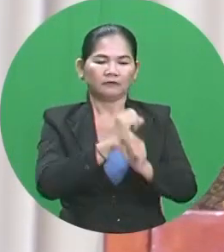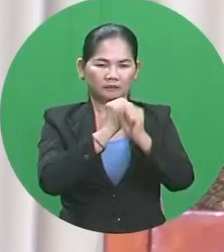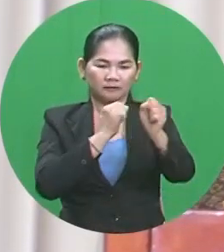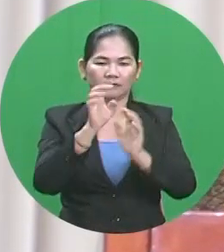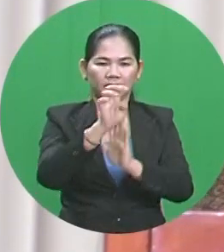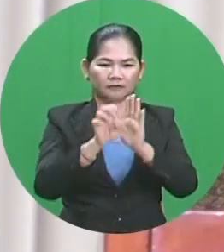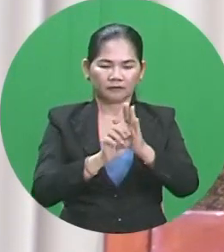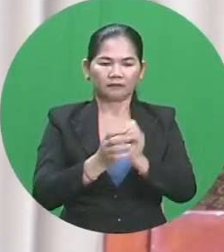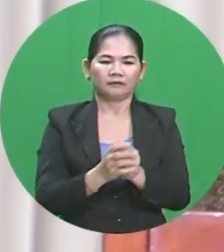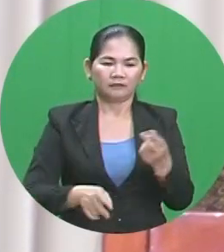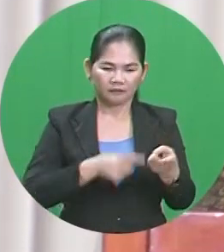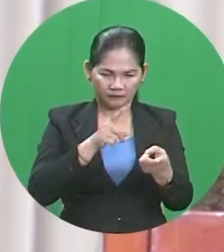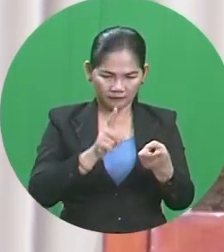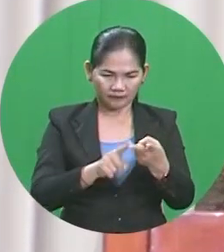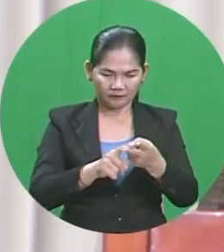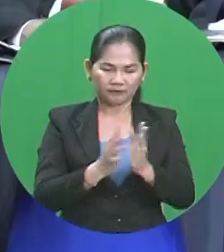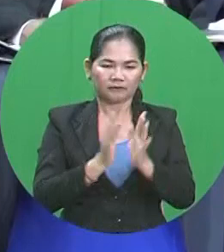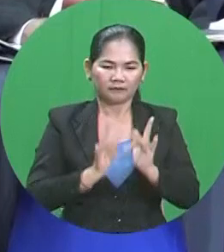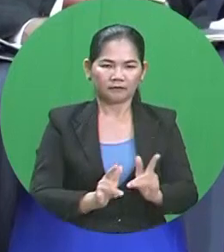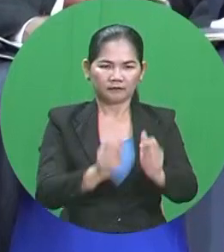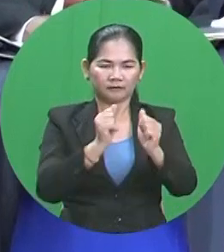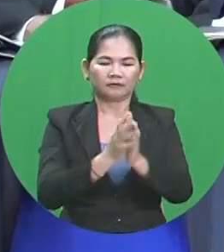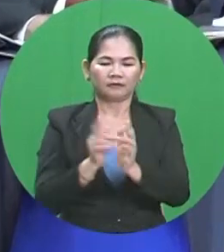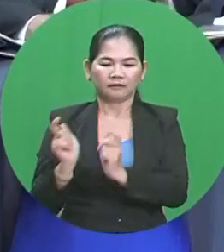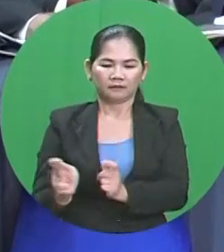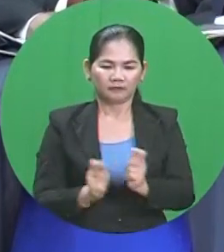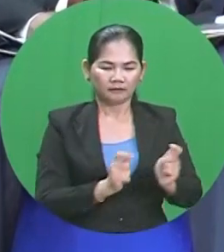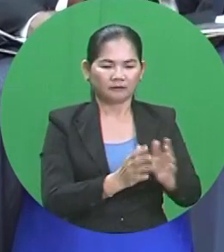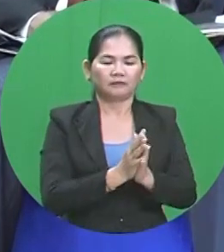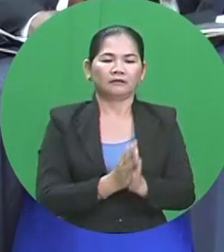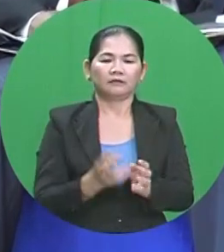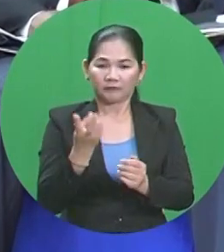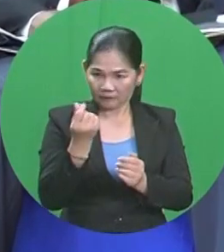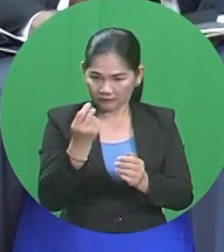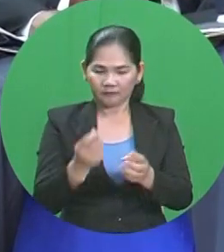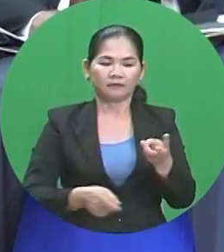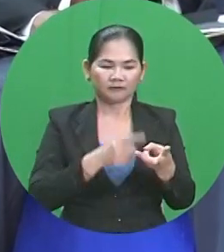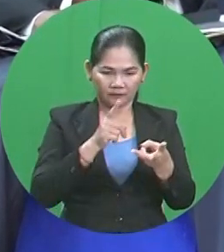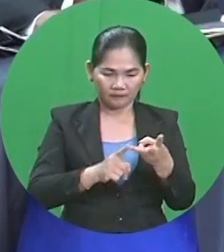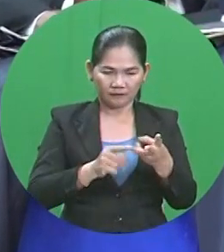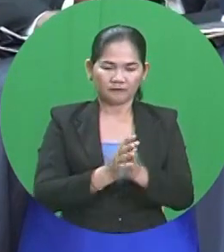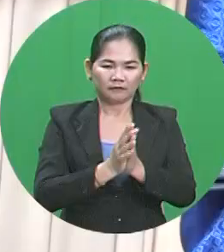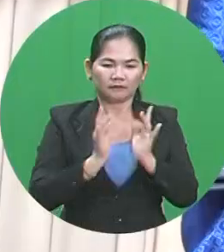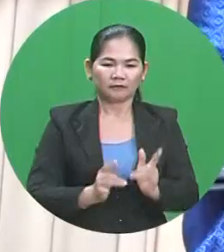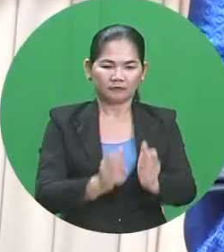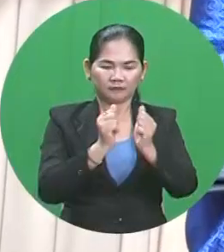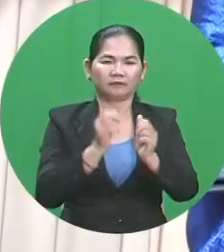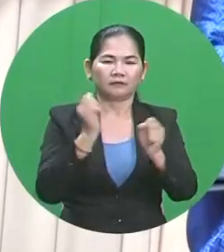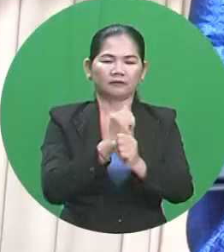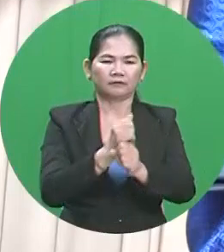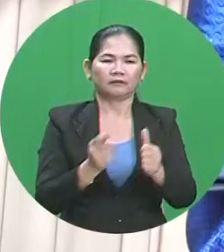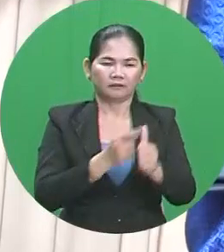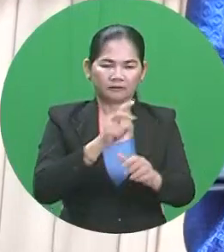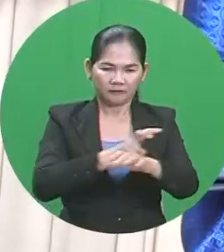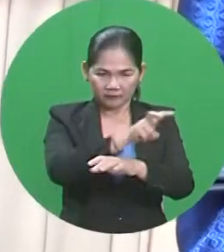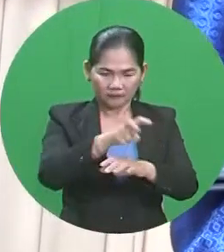បាប់2ការពង្រឹងប្រសិទ្ធភាពកិច្ចការរដ្ឋបាលនិងហិរញ្ញវត្ថុ3ការពង្រឹងប្រសិទ្ធភាពកិច្ចការអធិការកិច្